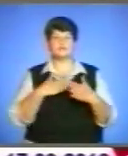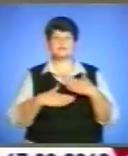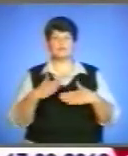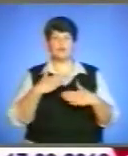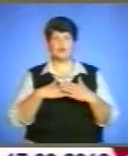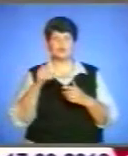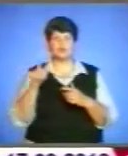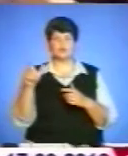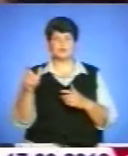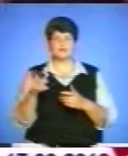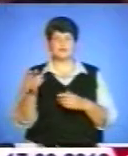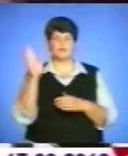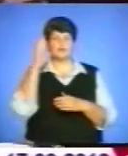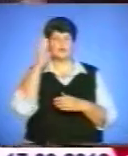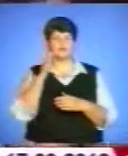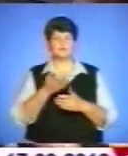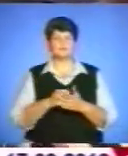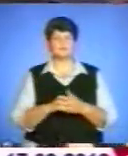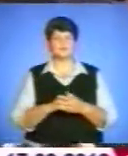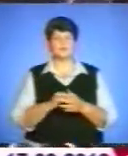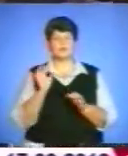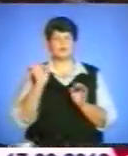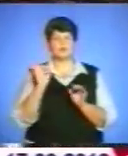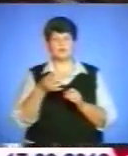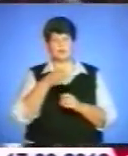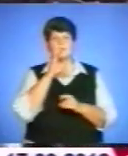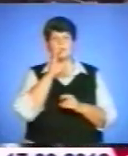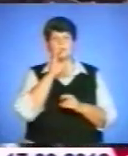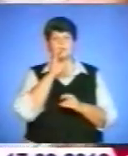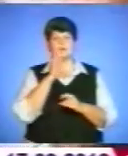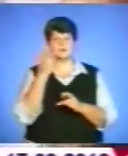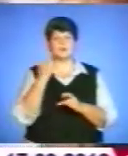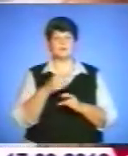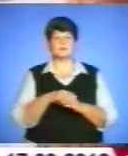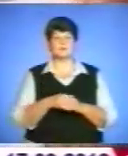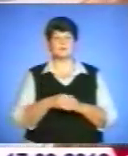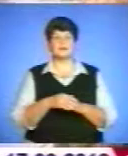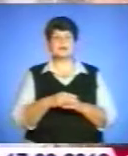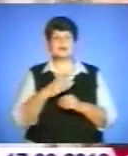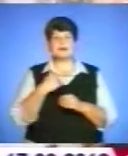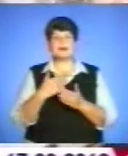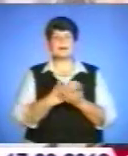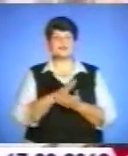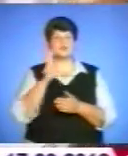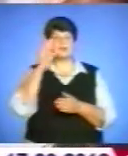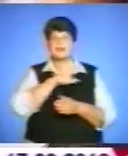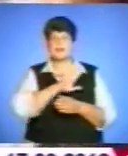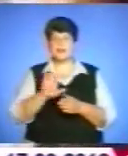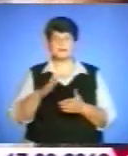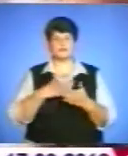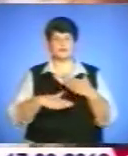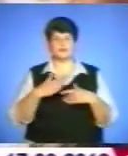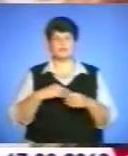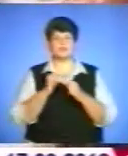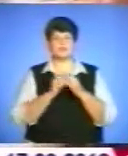якістю води тернополяни? Нормально вроді вода. А ви її вживаєте? Склано, так, п'ю. Ні, я якістю води не задоволена. Найчастіше те, що